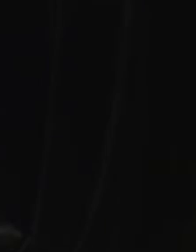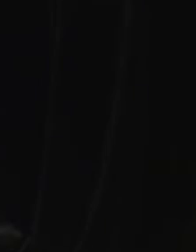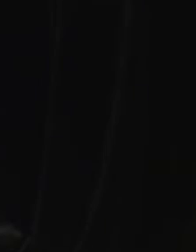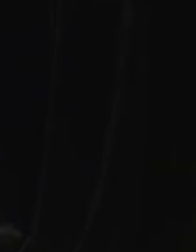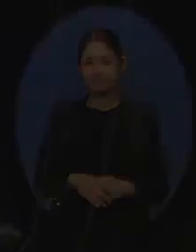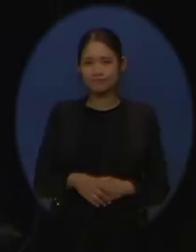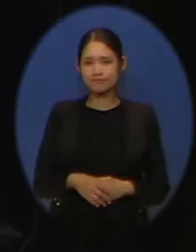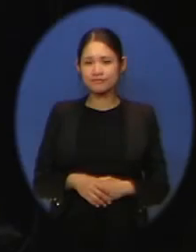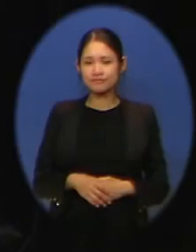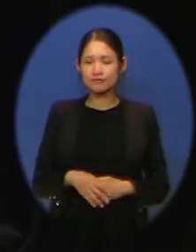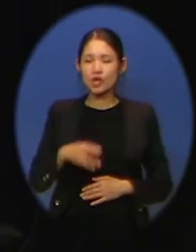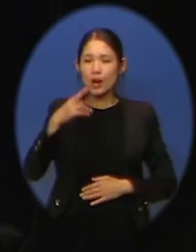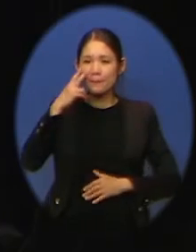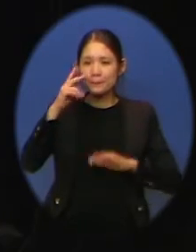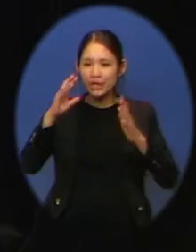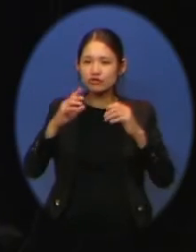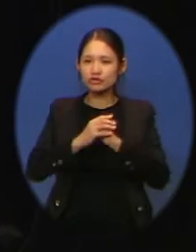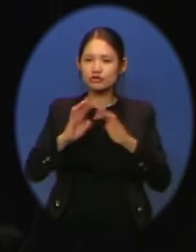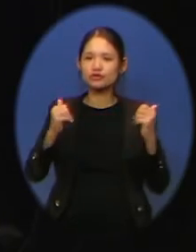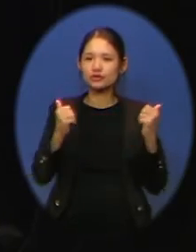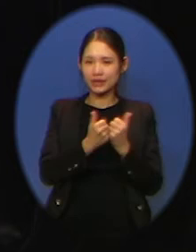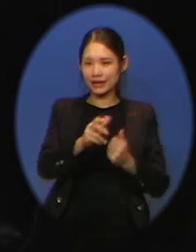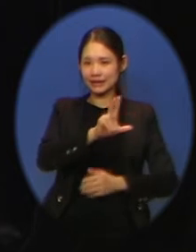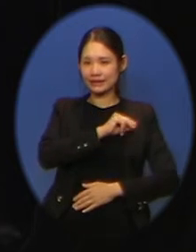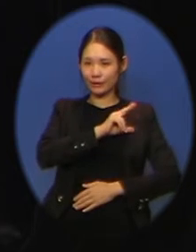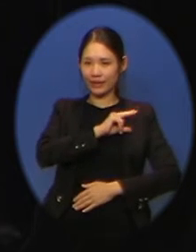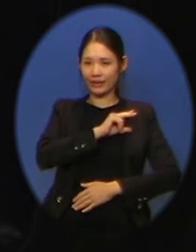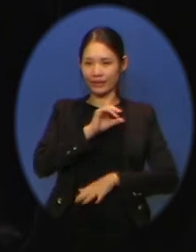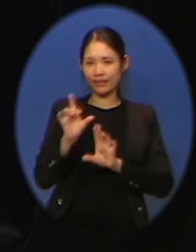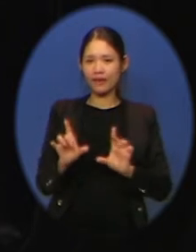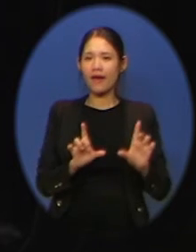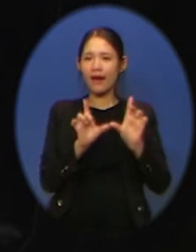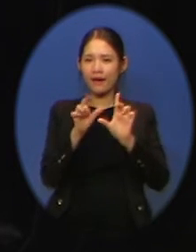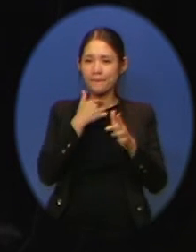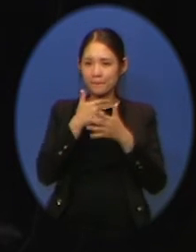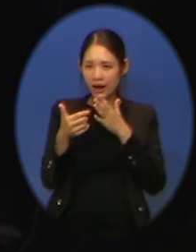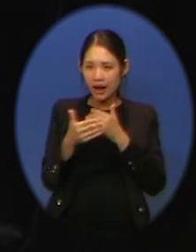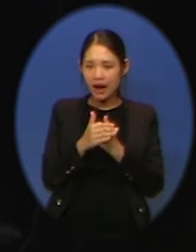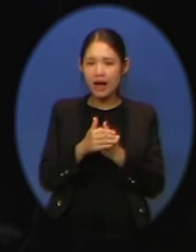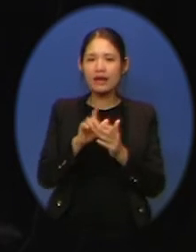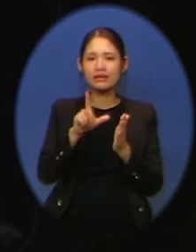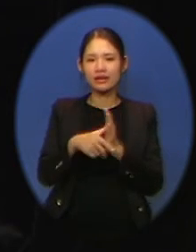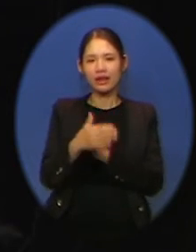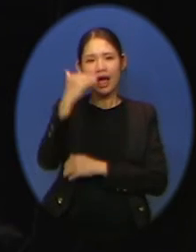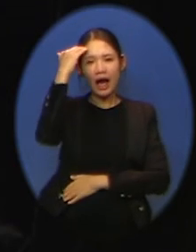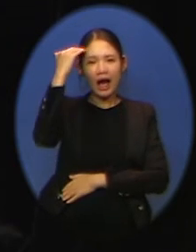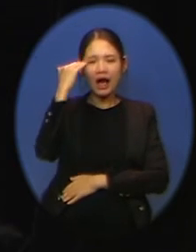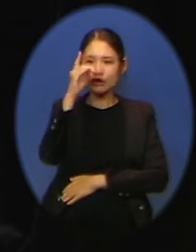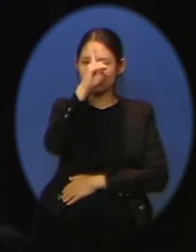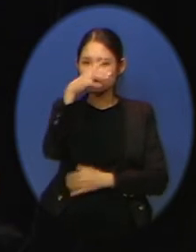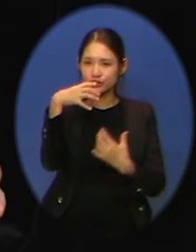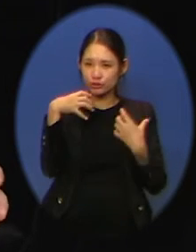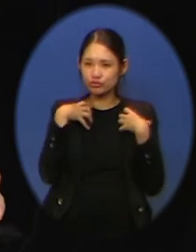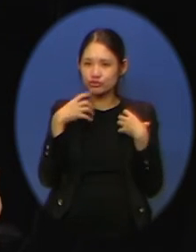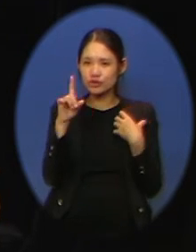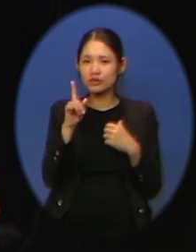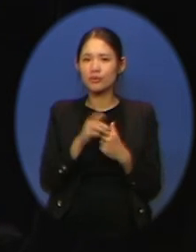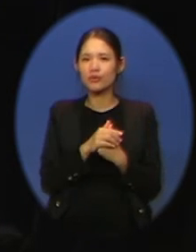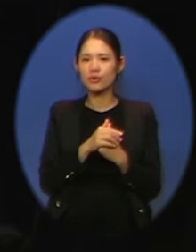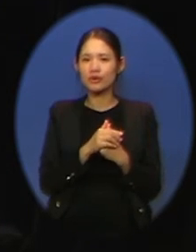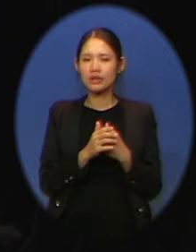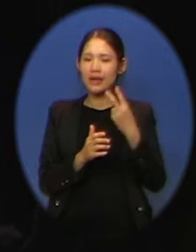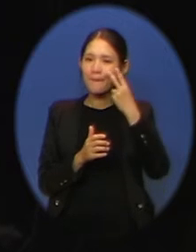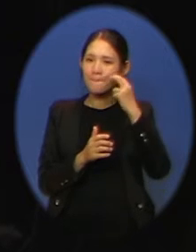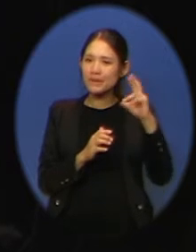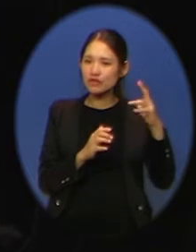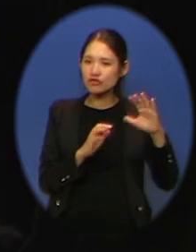그리고 이제 그 미국에서 국회의원 하시면서 한국 정부에서 굉장히 그 뭐라 할까 이제 좀 미국은 큰 나라잖아요.